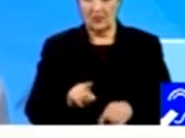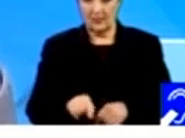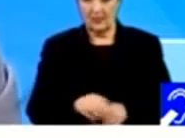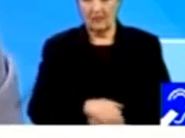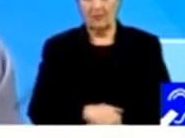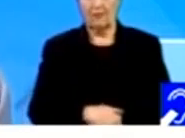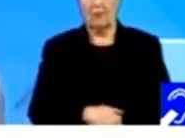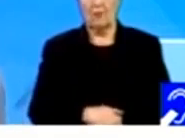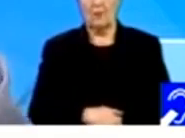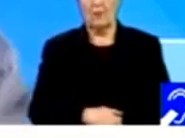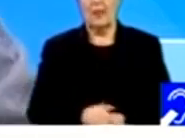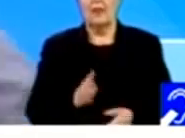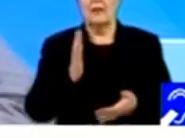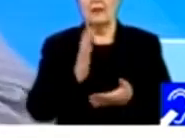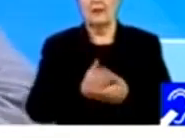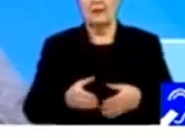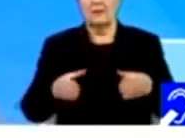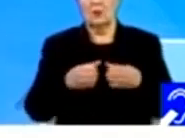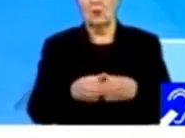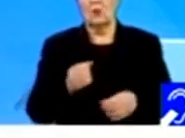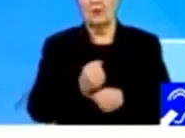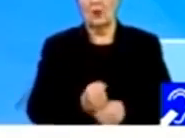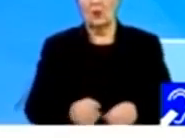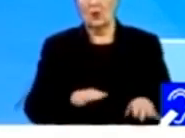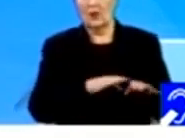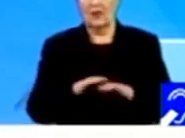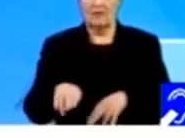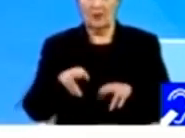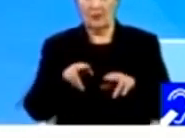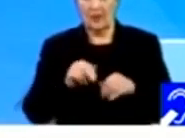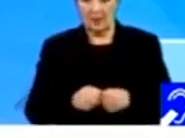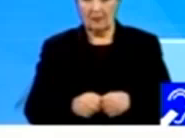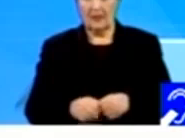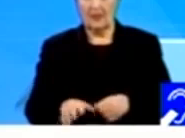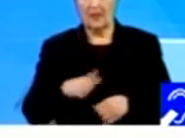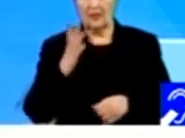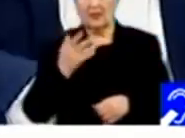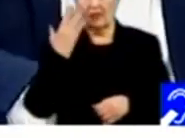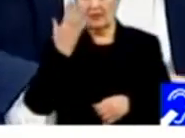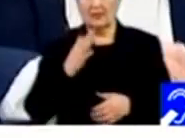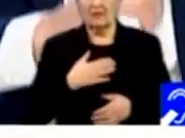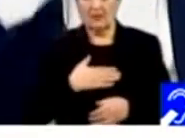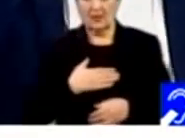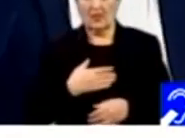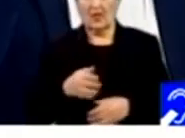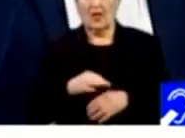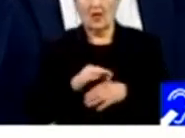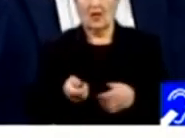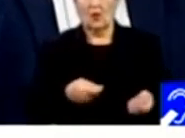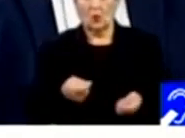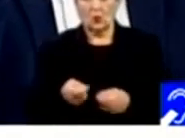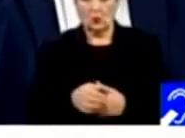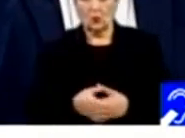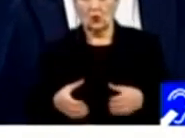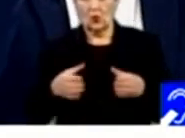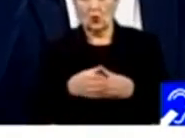prevederi. Este și un grup de lucru creat la nivel parlamentar, care a fost creat la inițiativa mea. Conduce acest